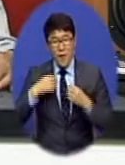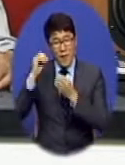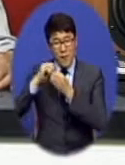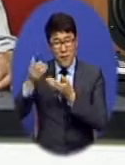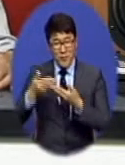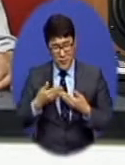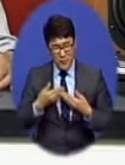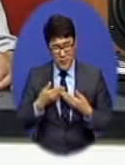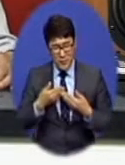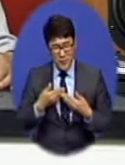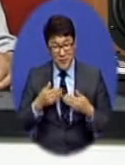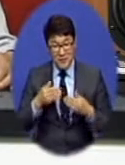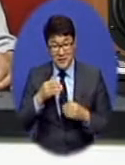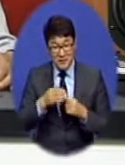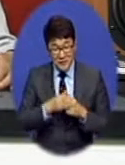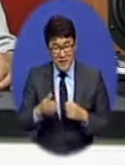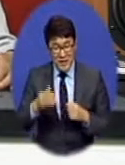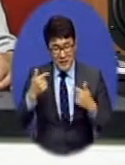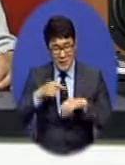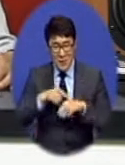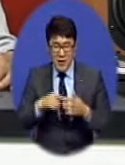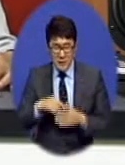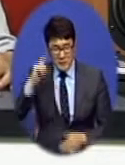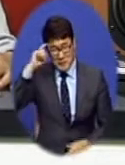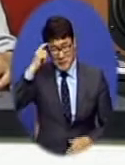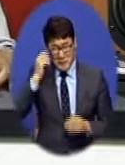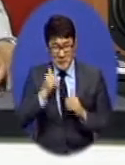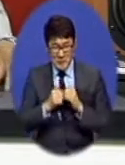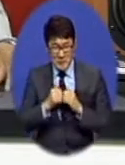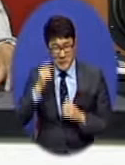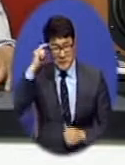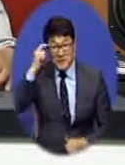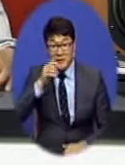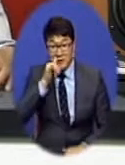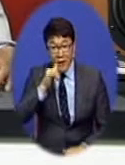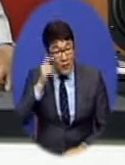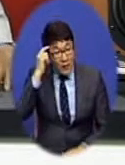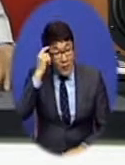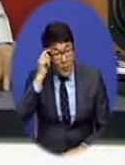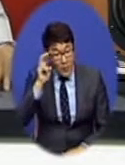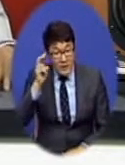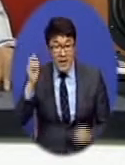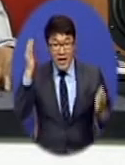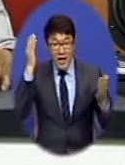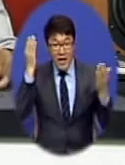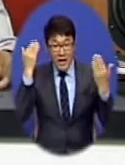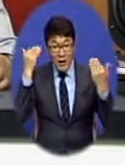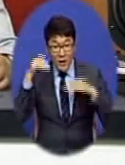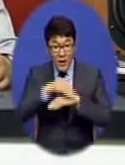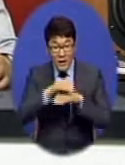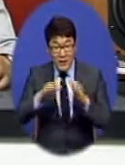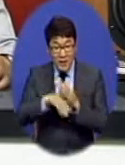그래서 항상 그게 예. 좀 마음에 걸렸어요. 아, 그래요? 혹시 그러면 학창 시절에 네.